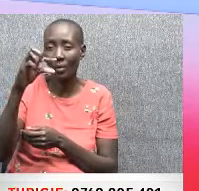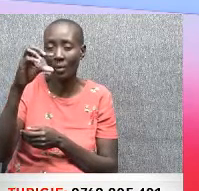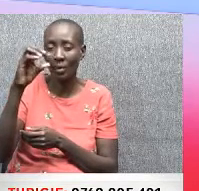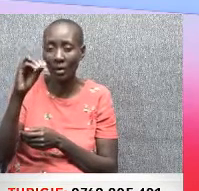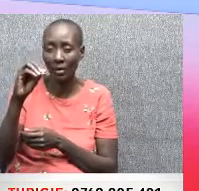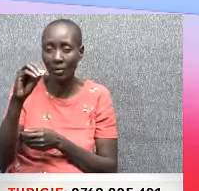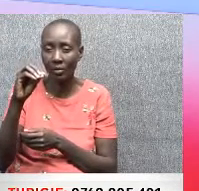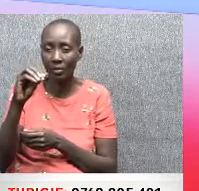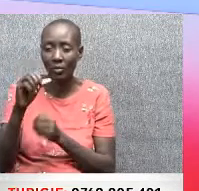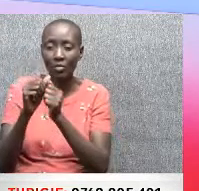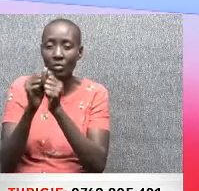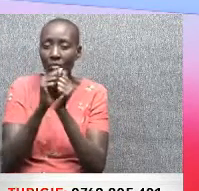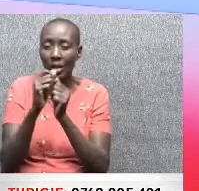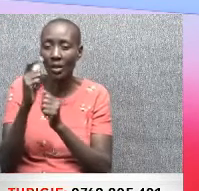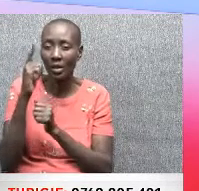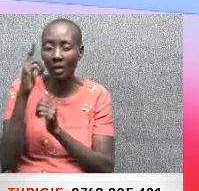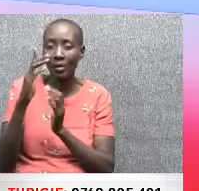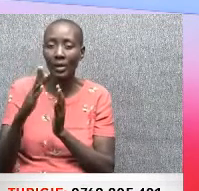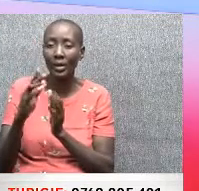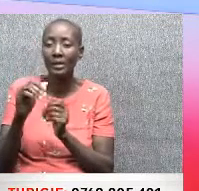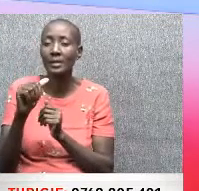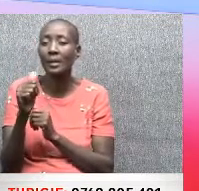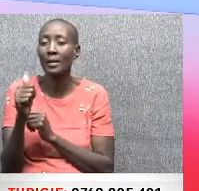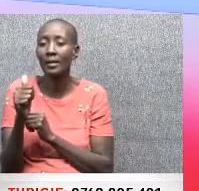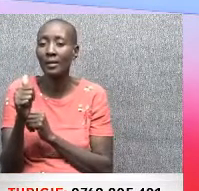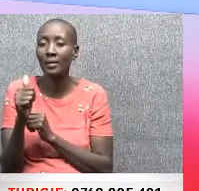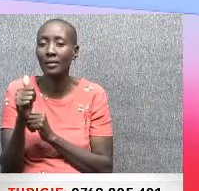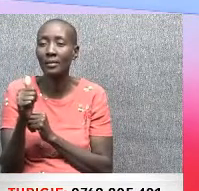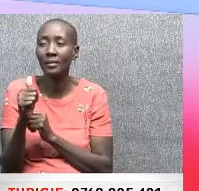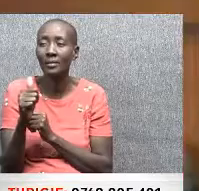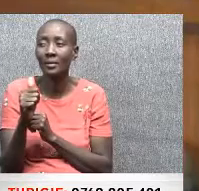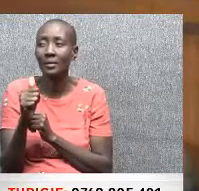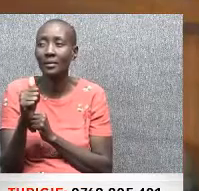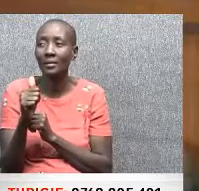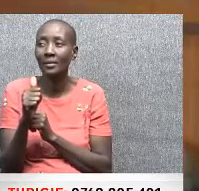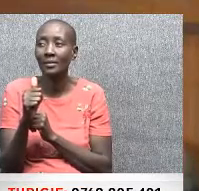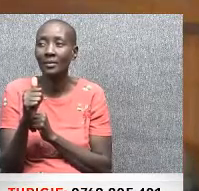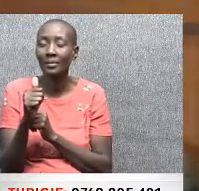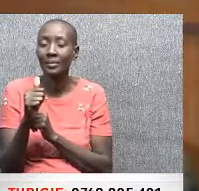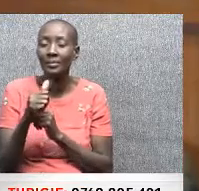Mwanahabari Josh Onsari anaarifu.